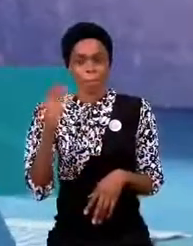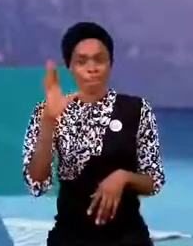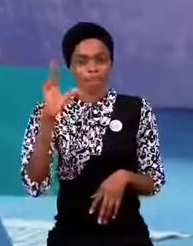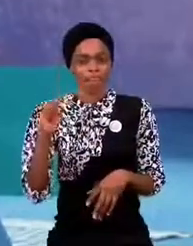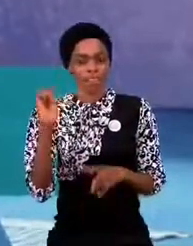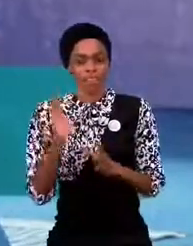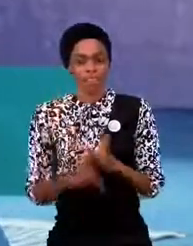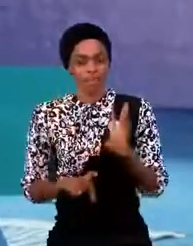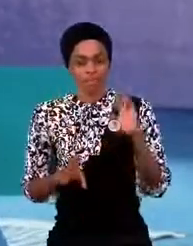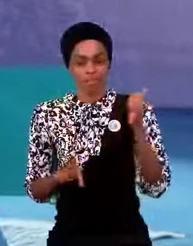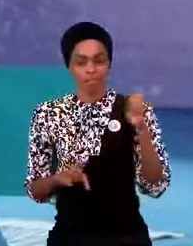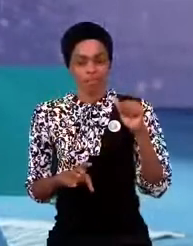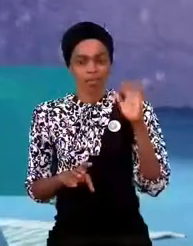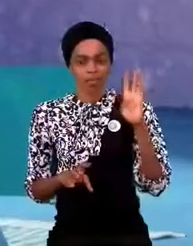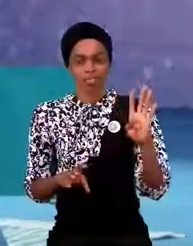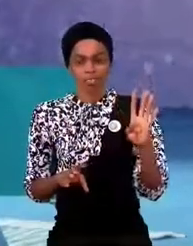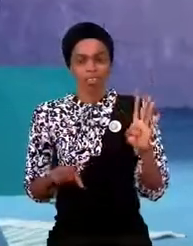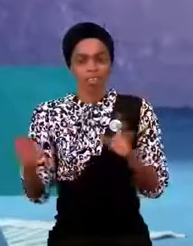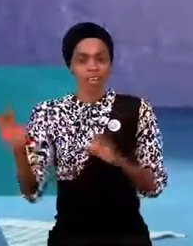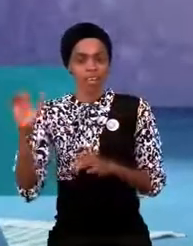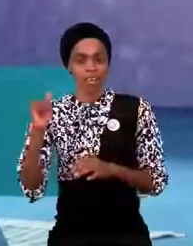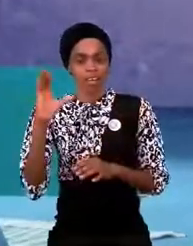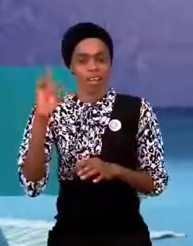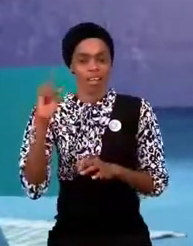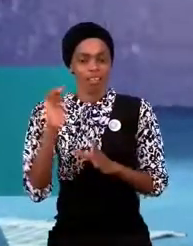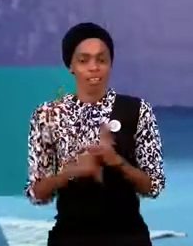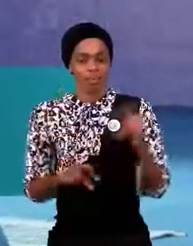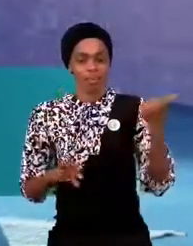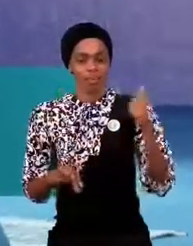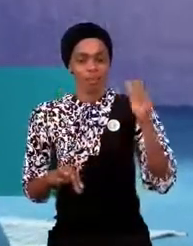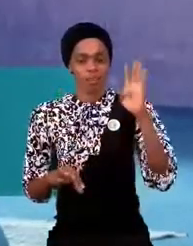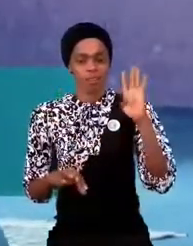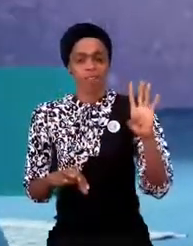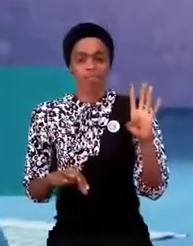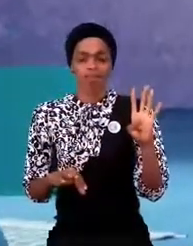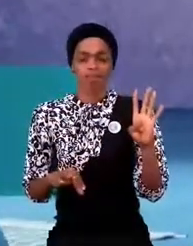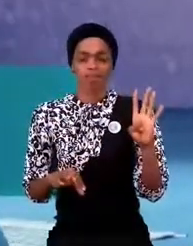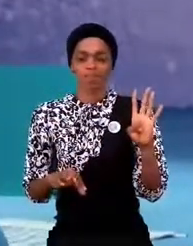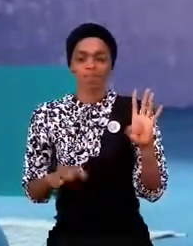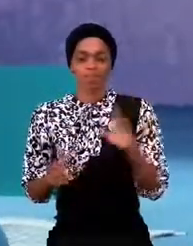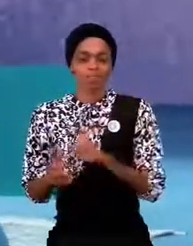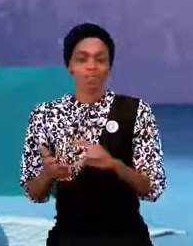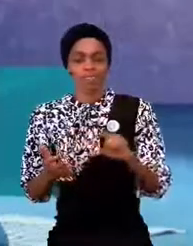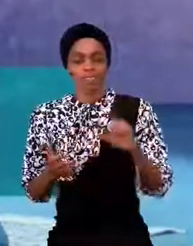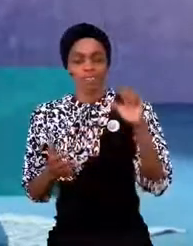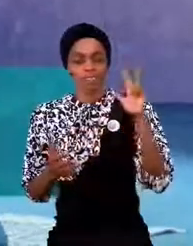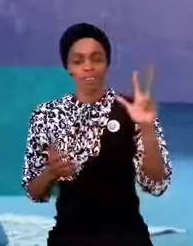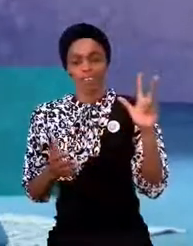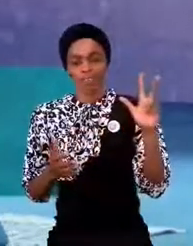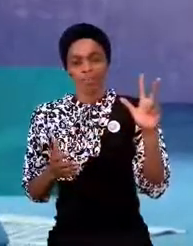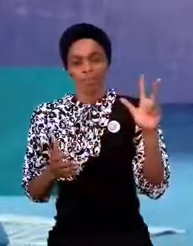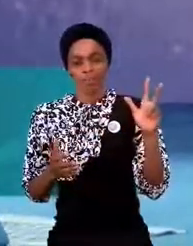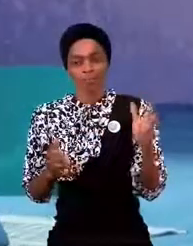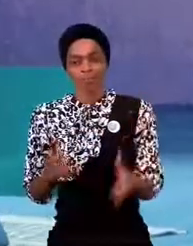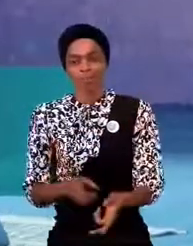14, lisons à partir du verset 3. Il restait cependant assez longtemps à Icône,